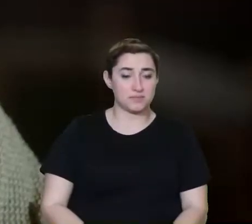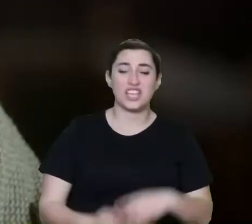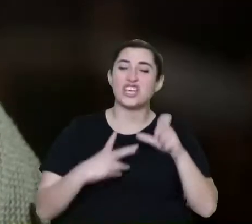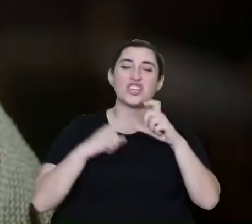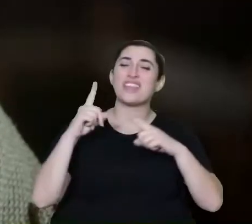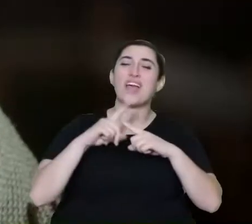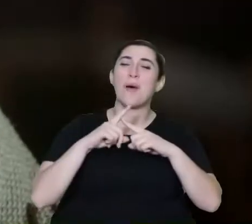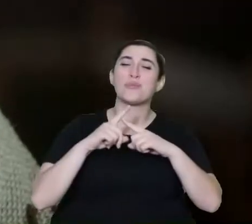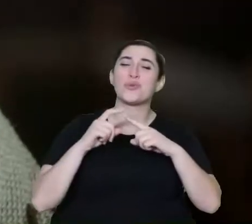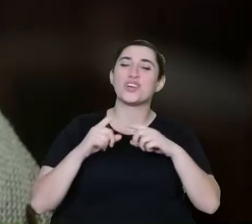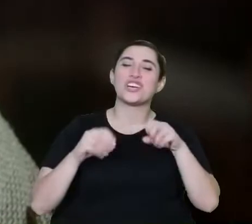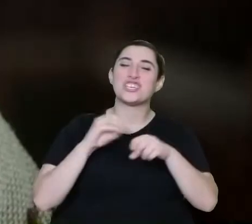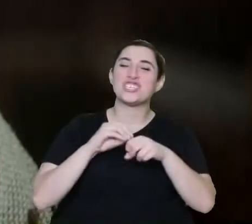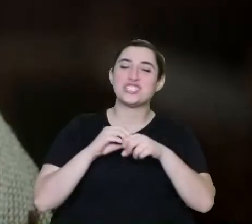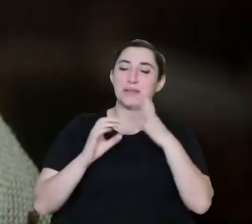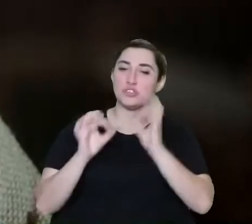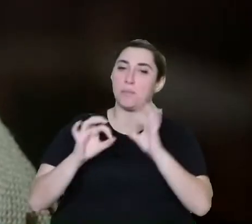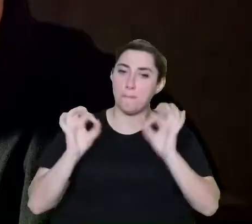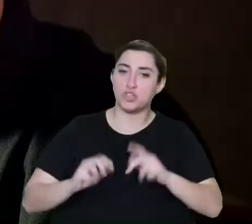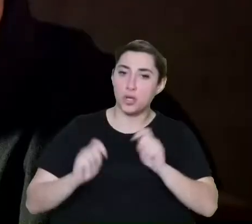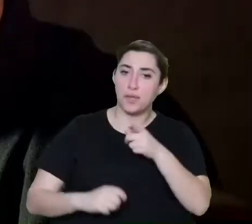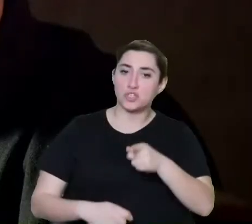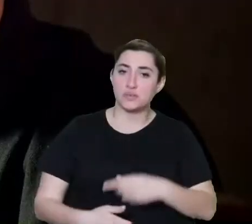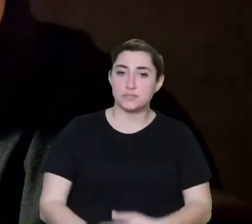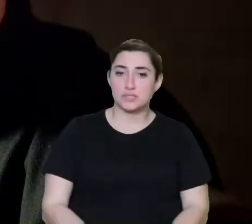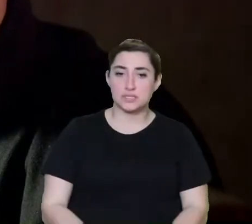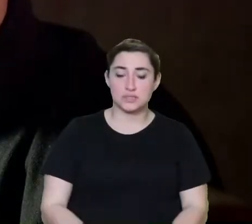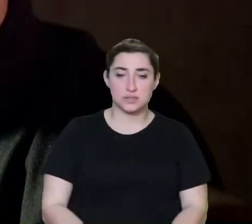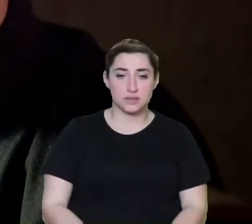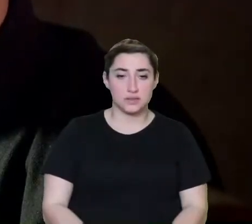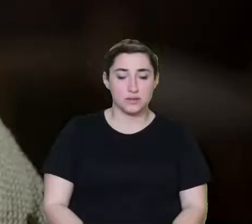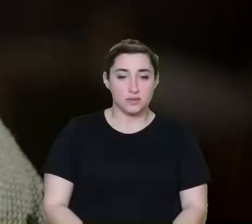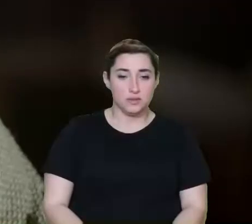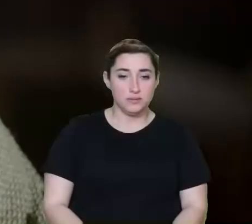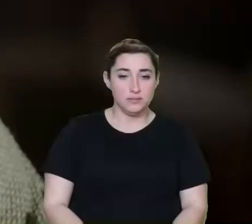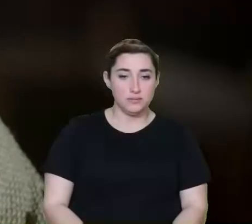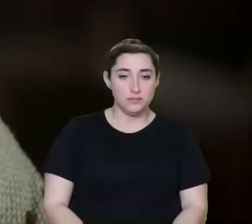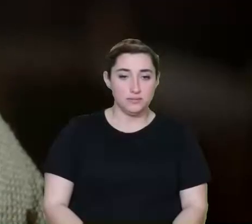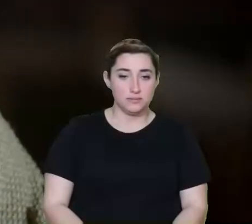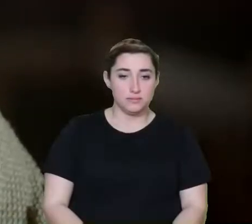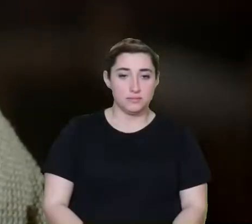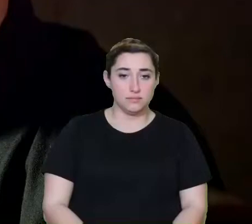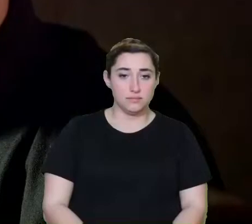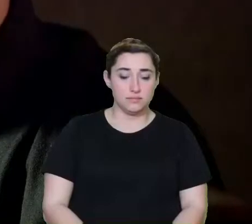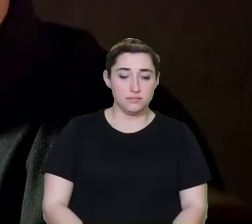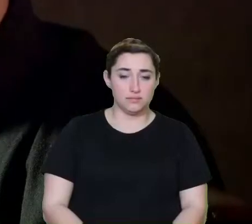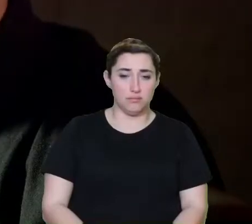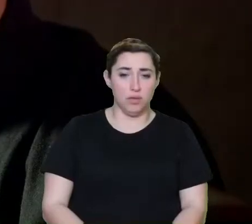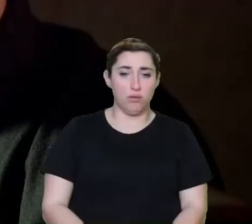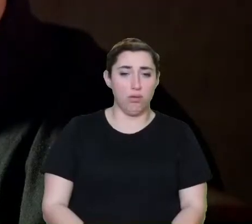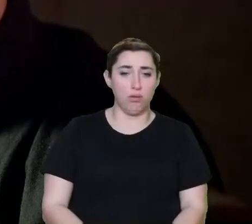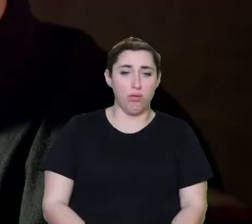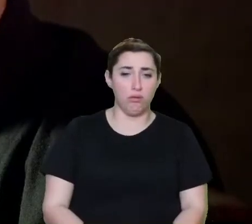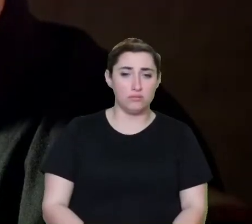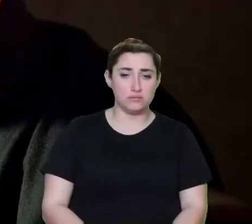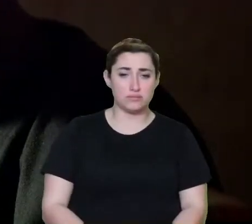Şeyh Tapduk Emre hakkında tahkikat başlatırmışsın. İlyas şaşkına döndü ve yüzündeki gülümseme soldu. Nereden biliyorsun diye sorar